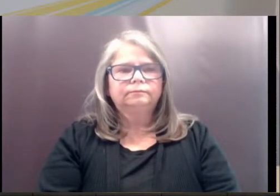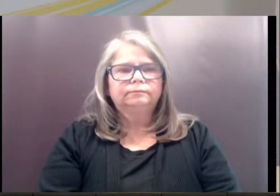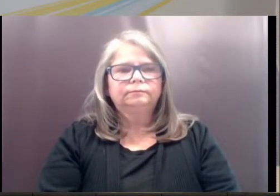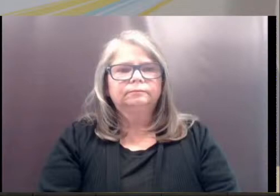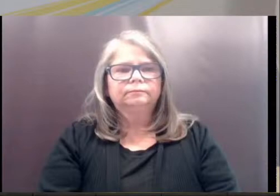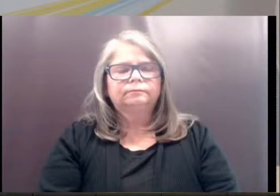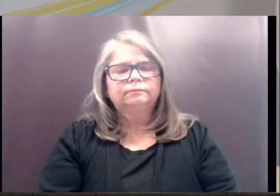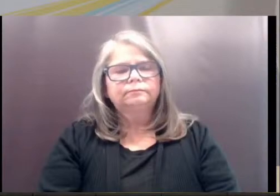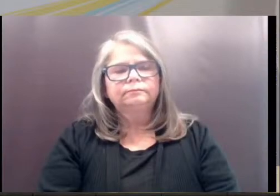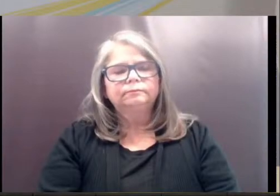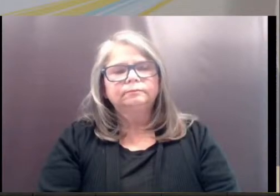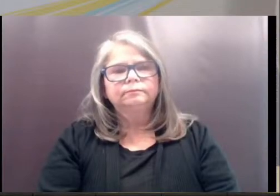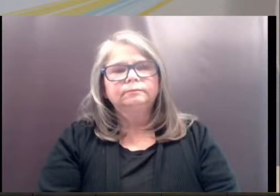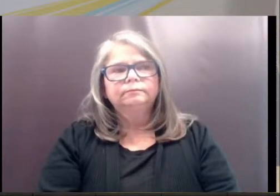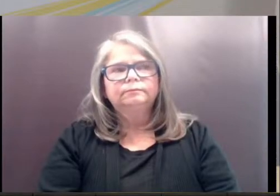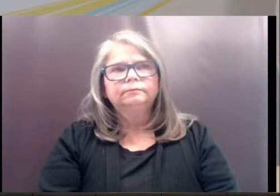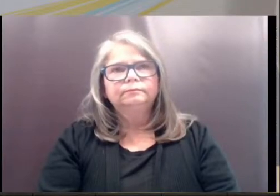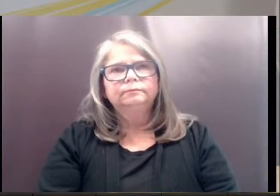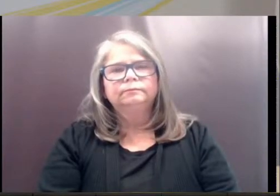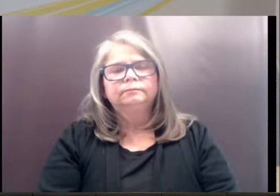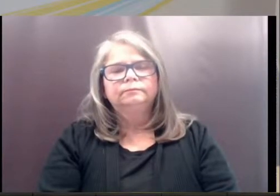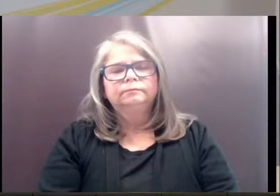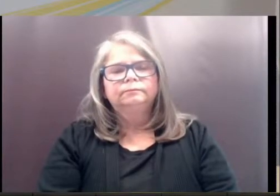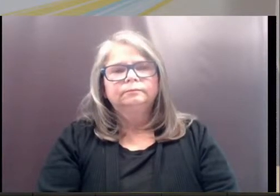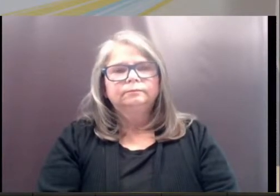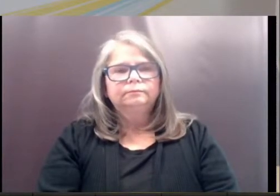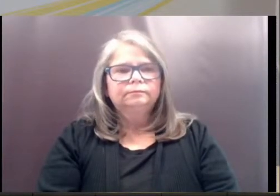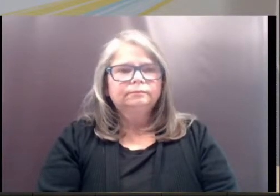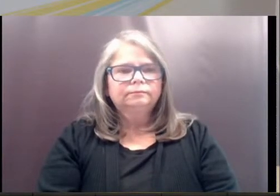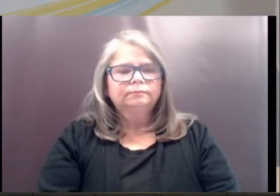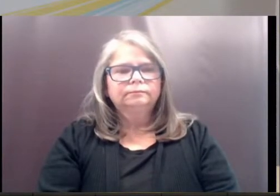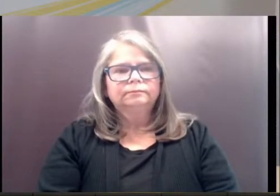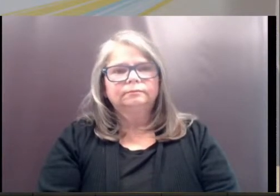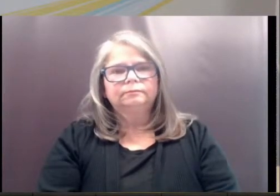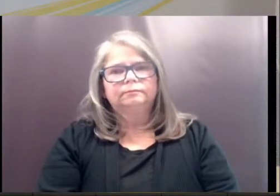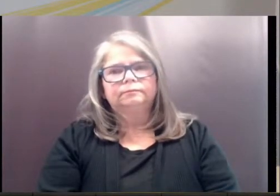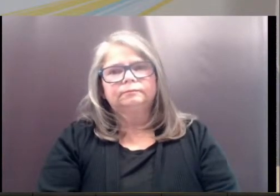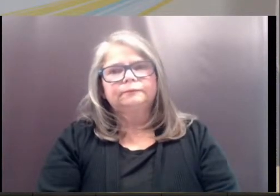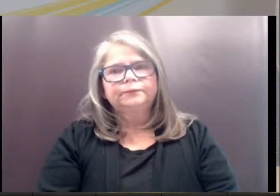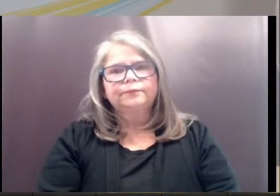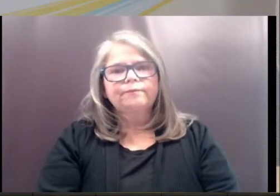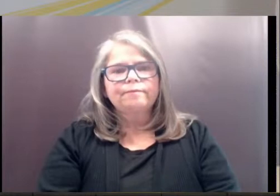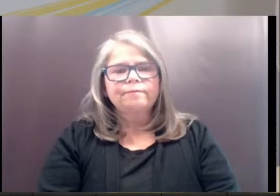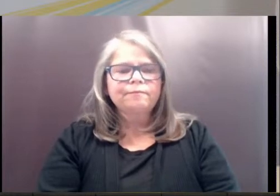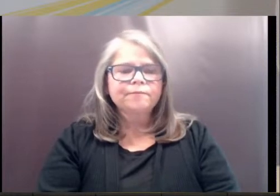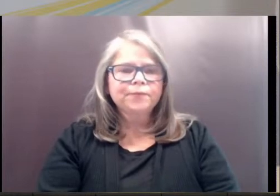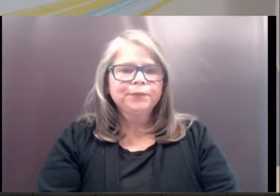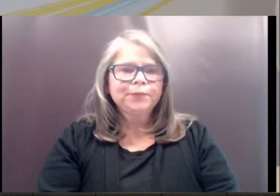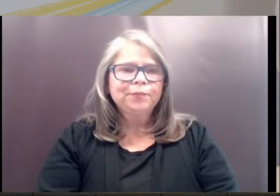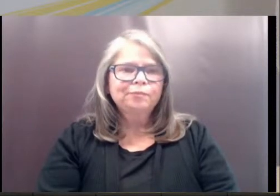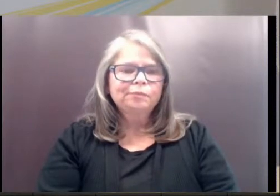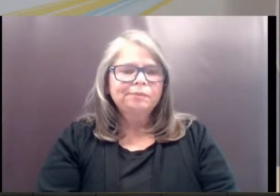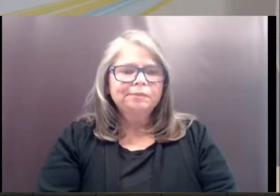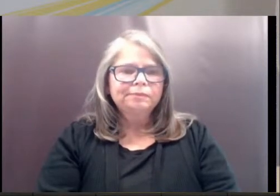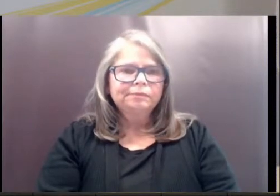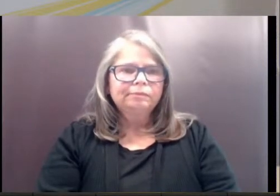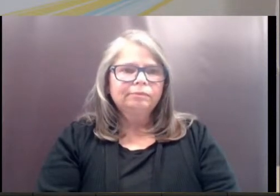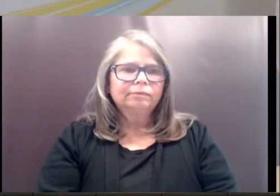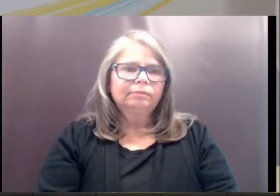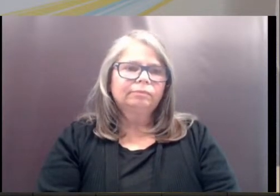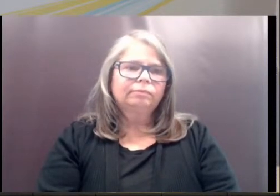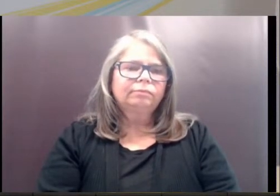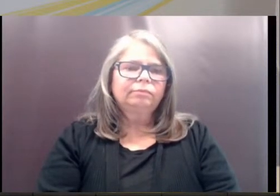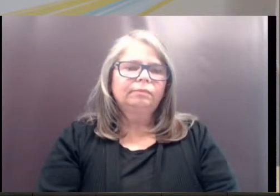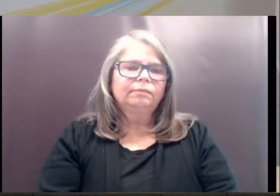plus vulnérables à COVID ou à transmettre COVID ou à COVID. Alors, j'espère que tout ça